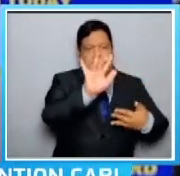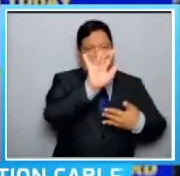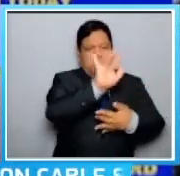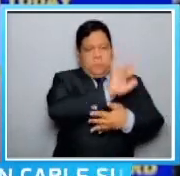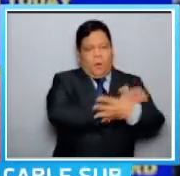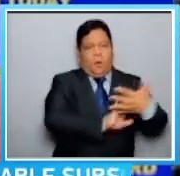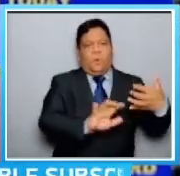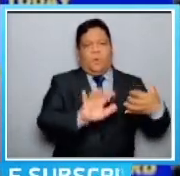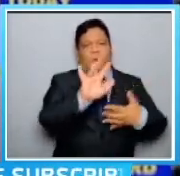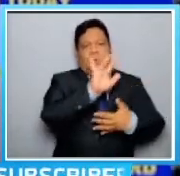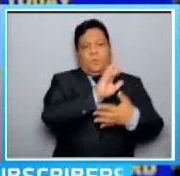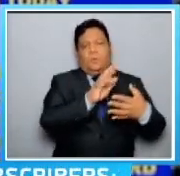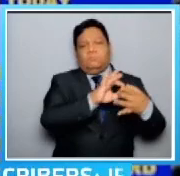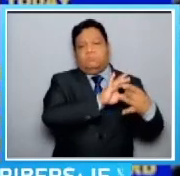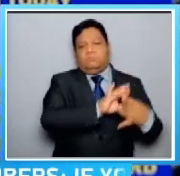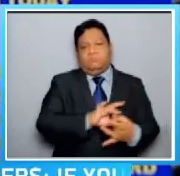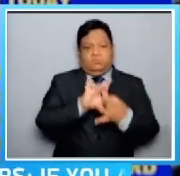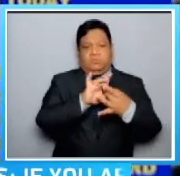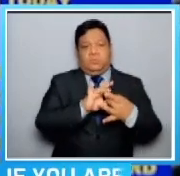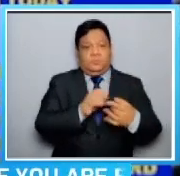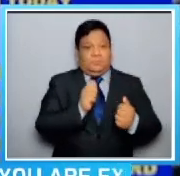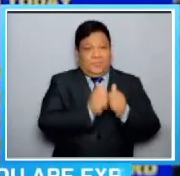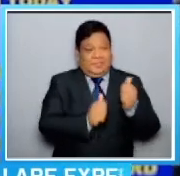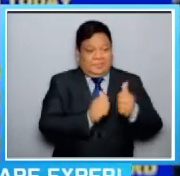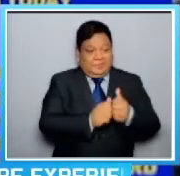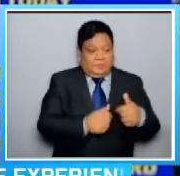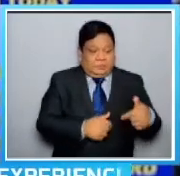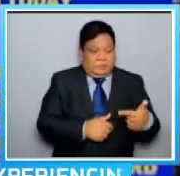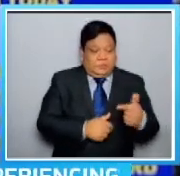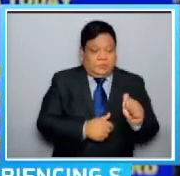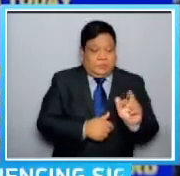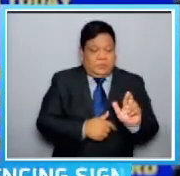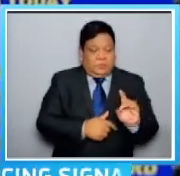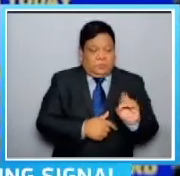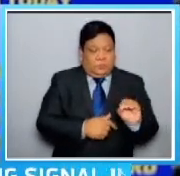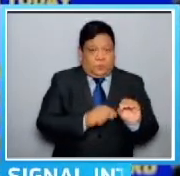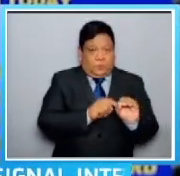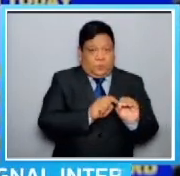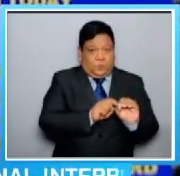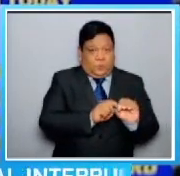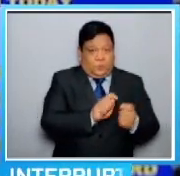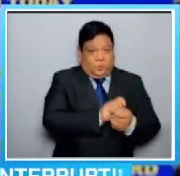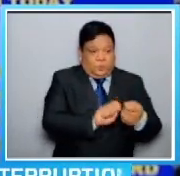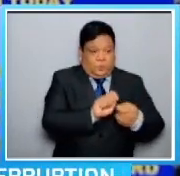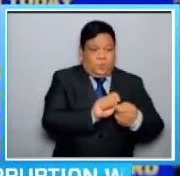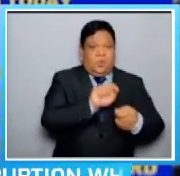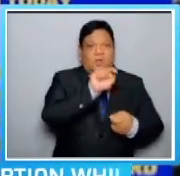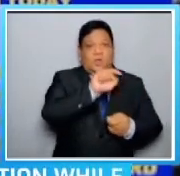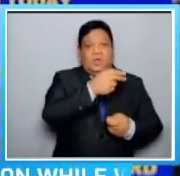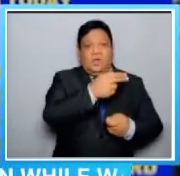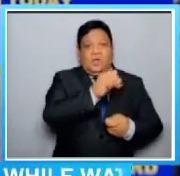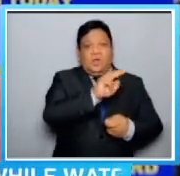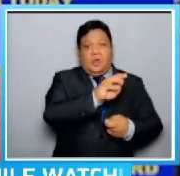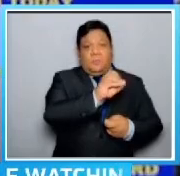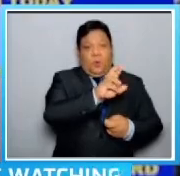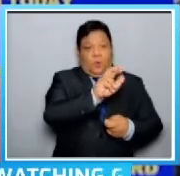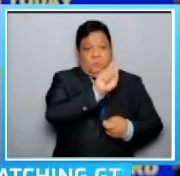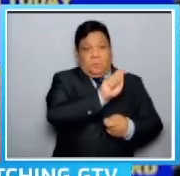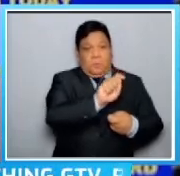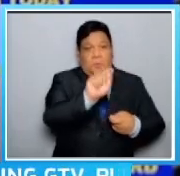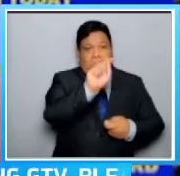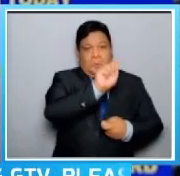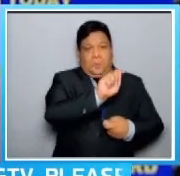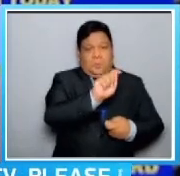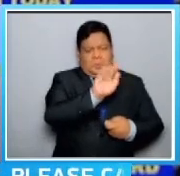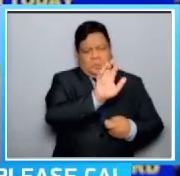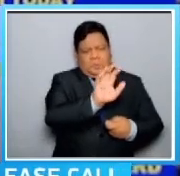nag-i-interact yung galaw ni Gardo dito kay Hinanon na nasa as of 10 a.m. ay nasa 980